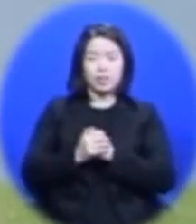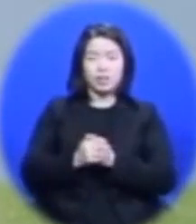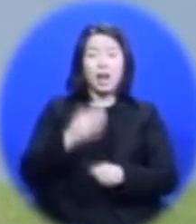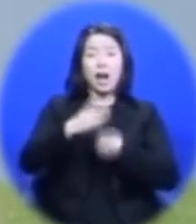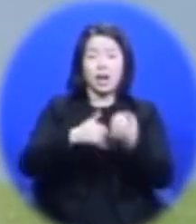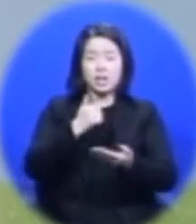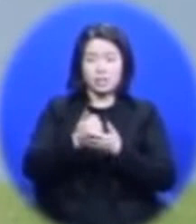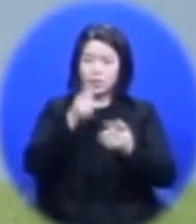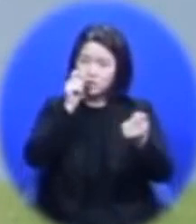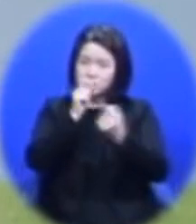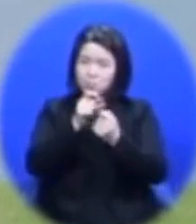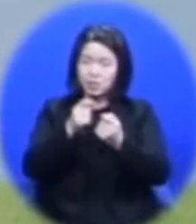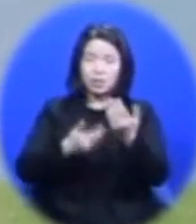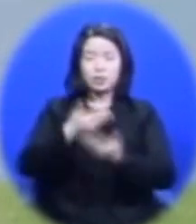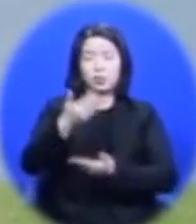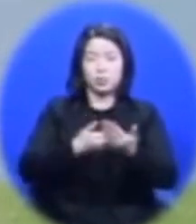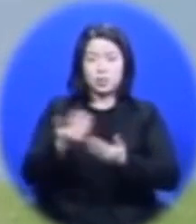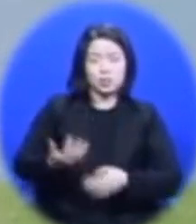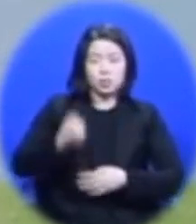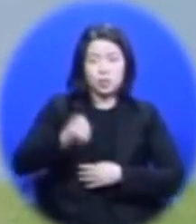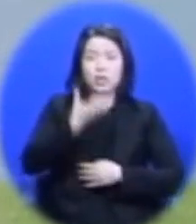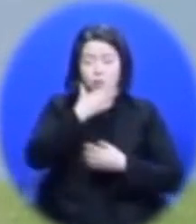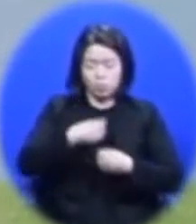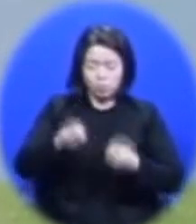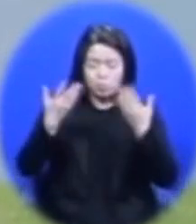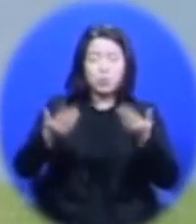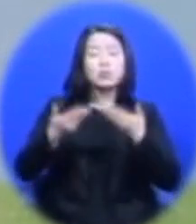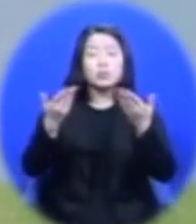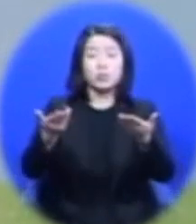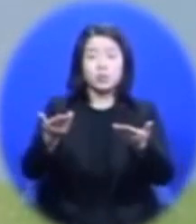하나님과 친밀한 교제를 누리도록 축복해 주셨어요.